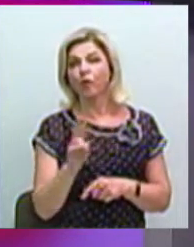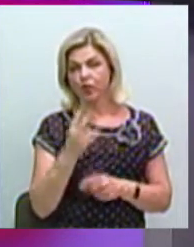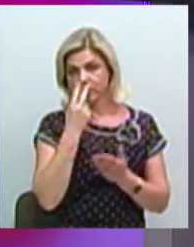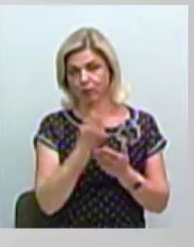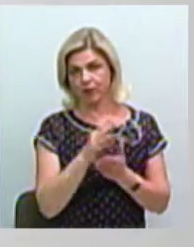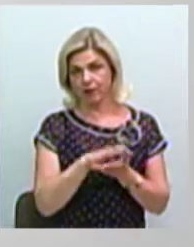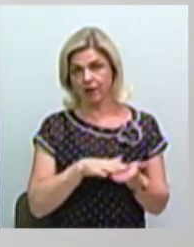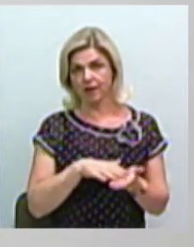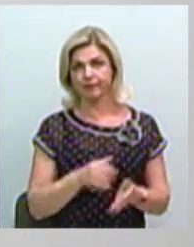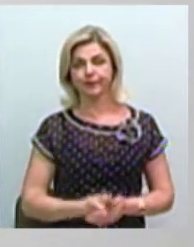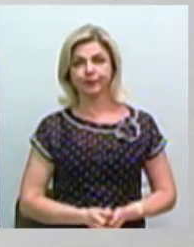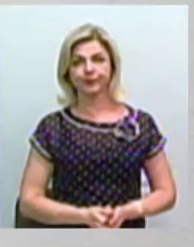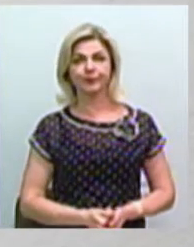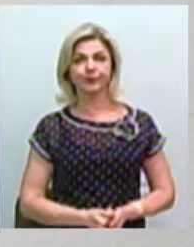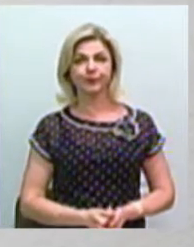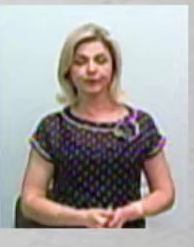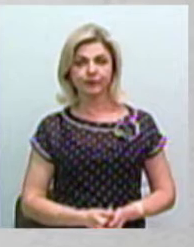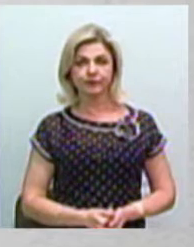далі.